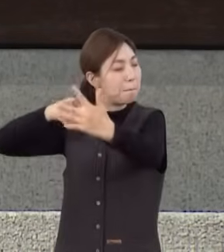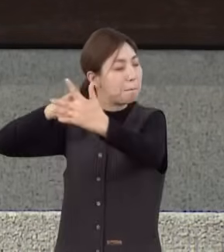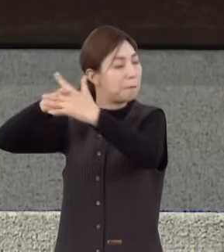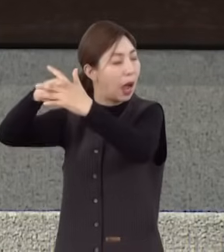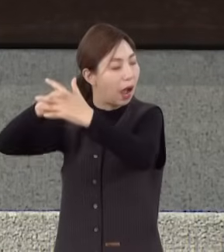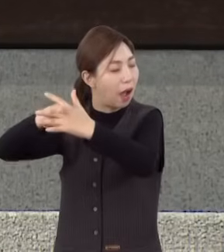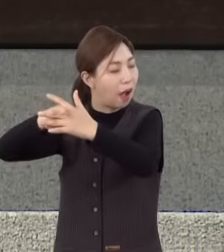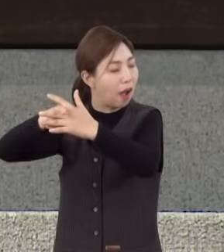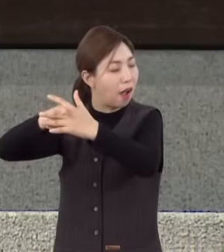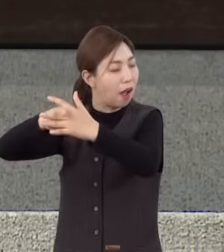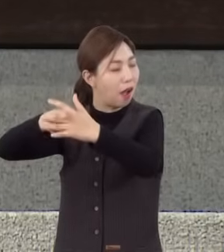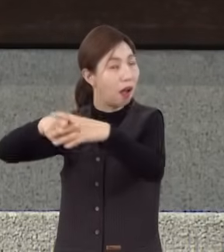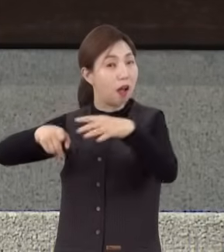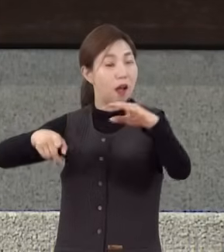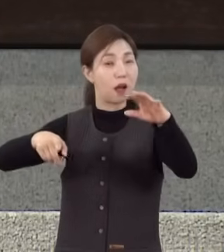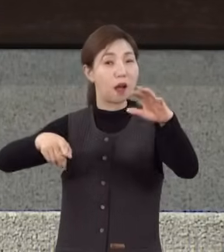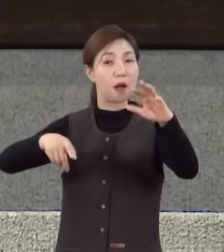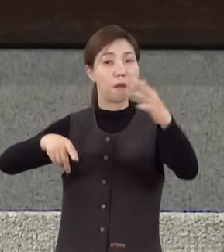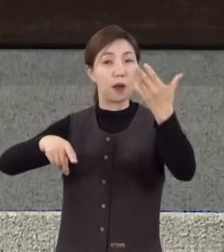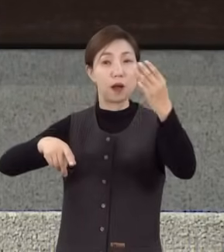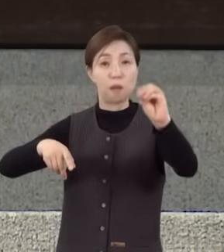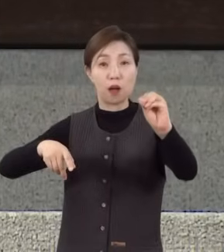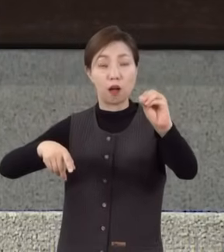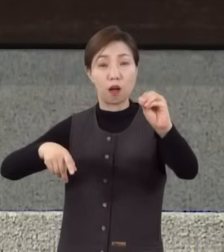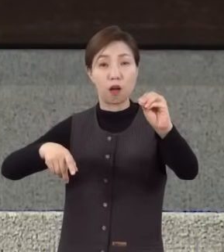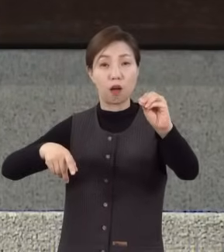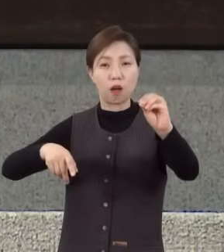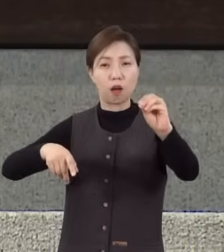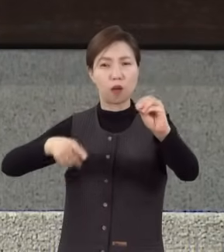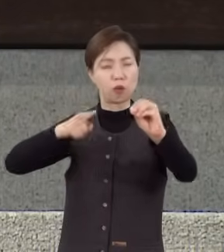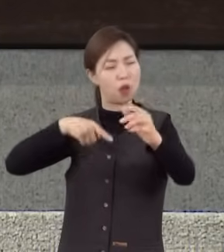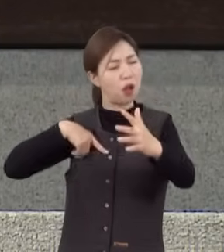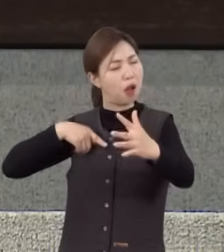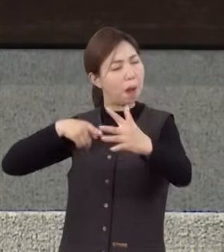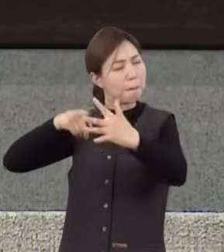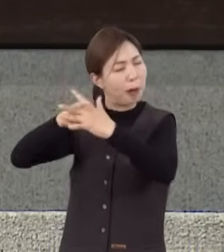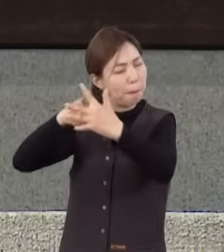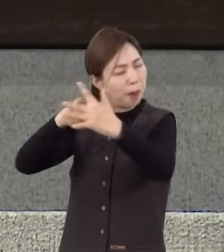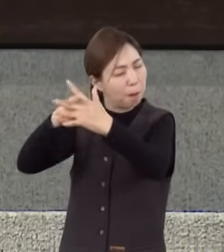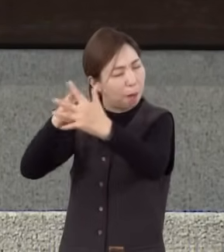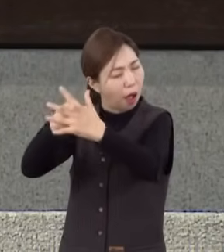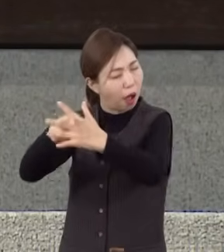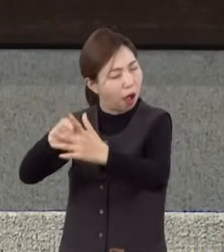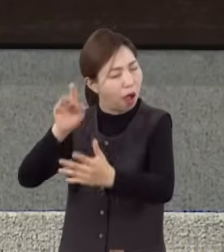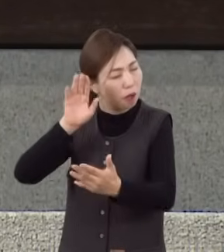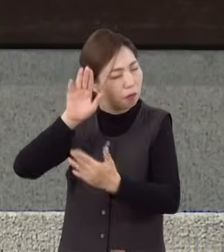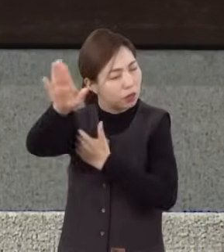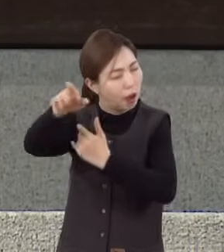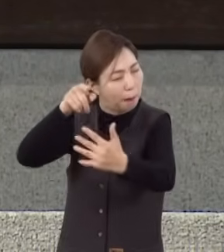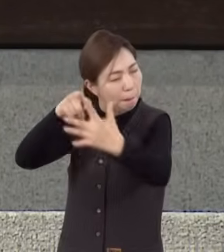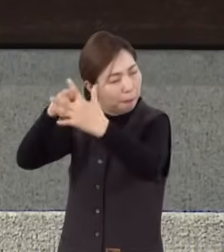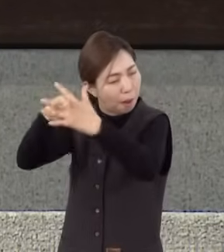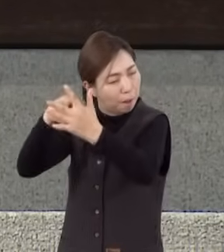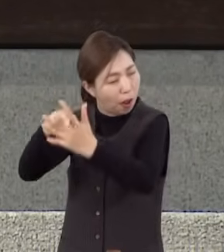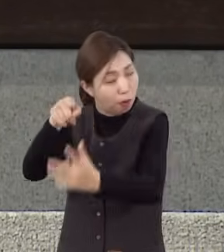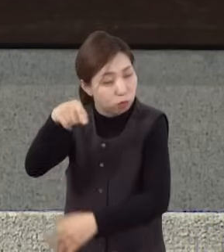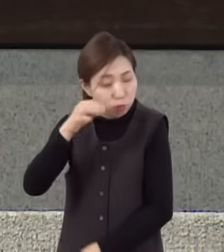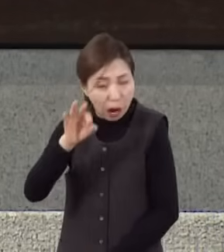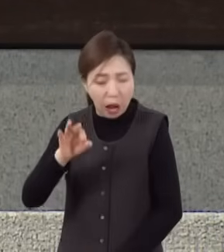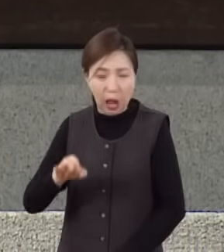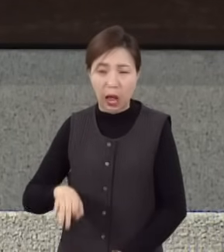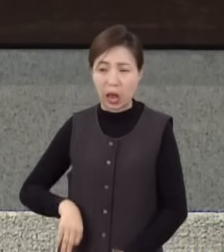그런데 8만 대겁을 꿰뚫어봐도 비둘기 몸에서 벗어났다 못 벗어났다?